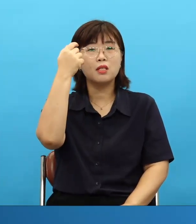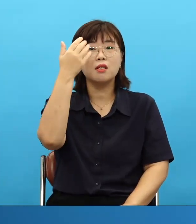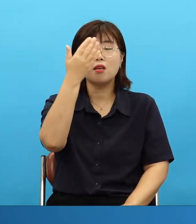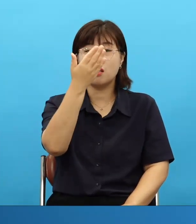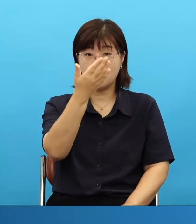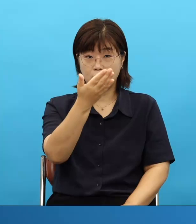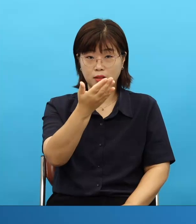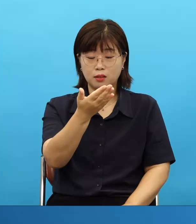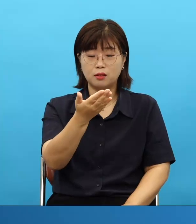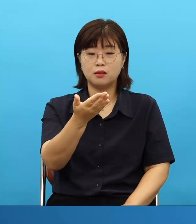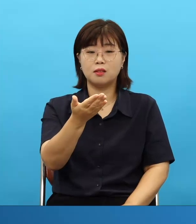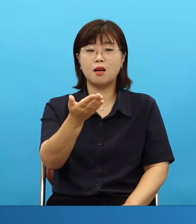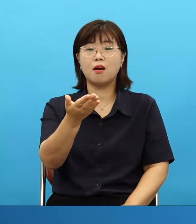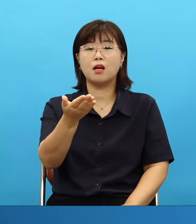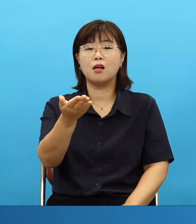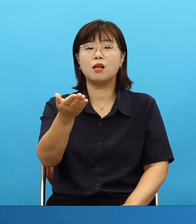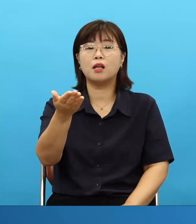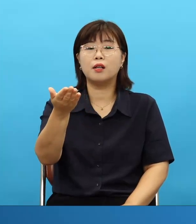근심이